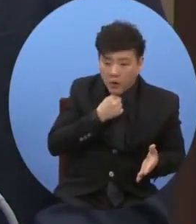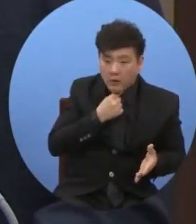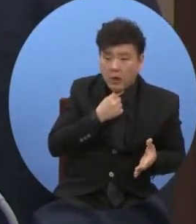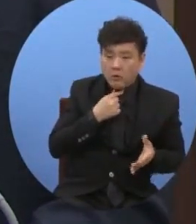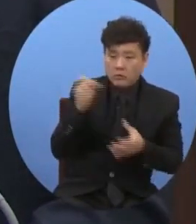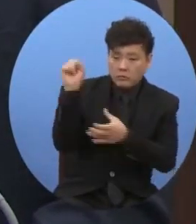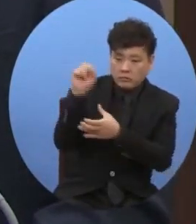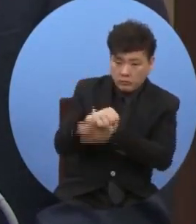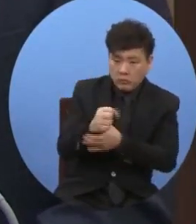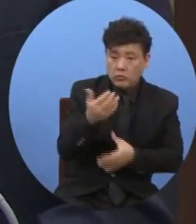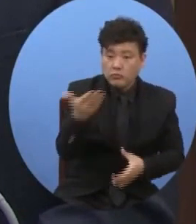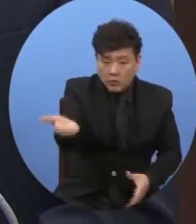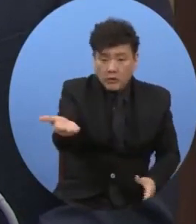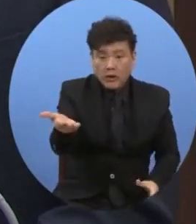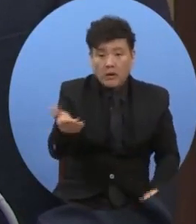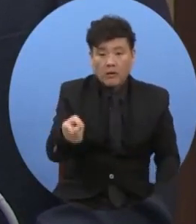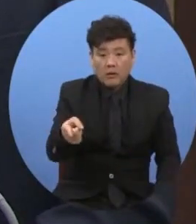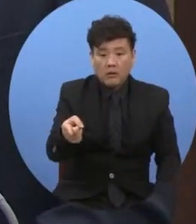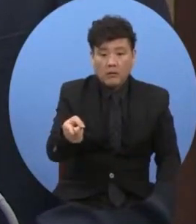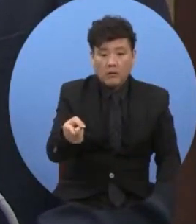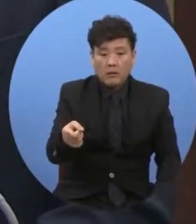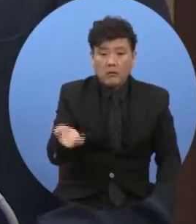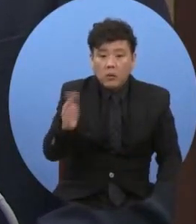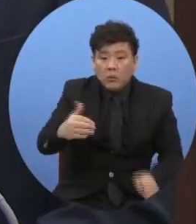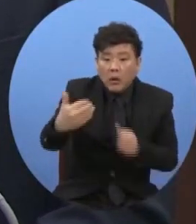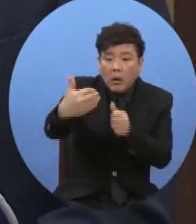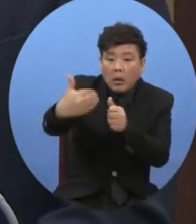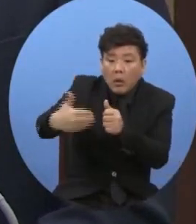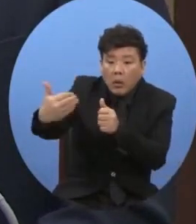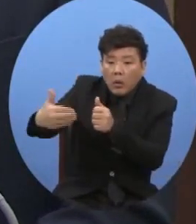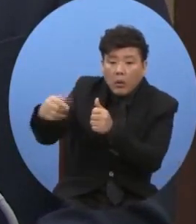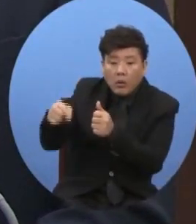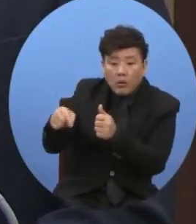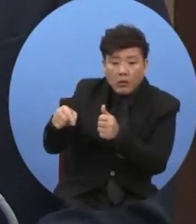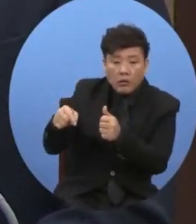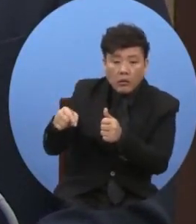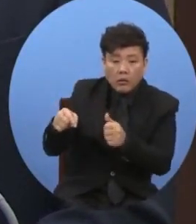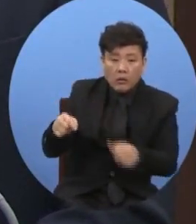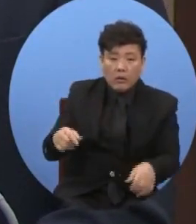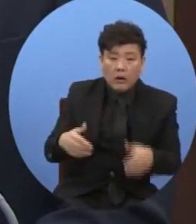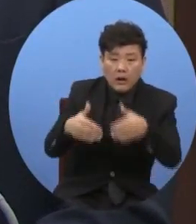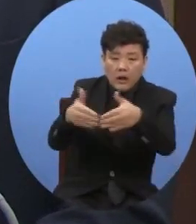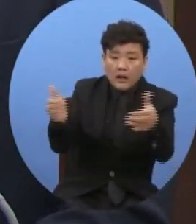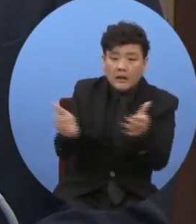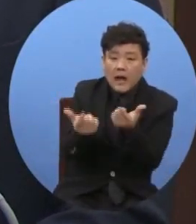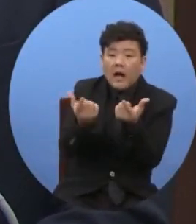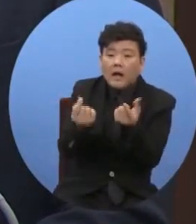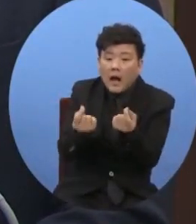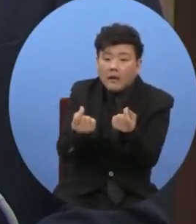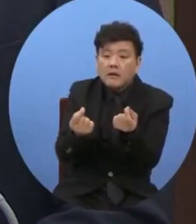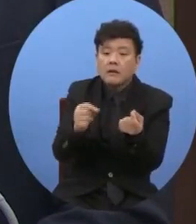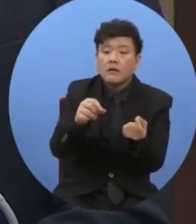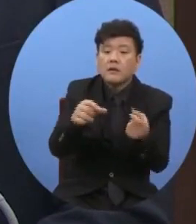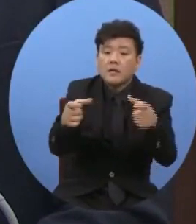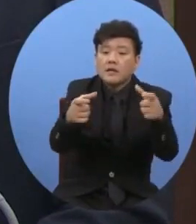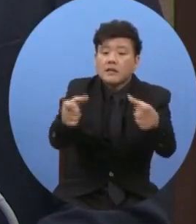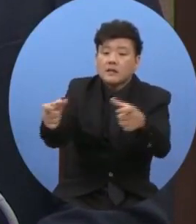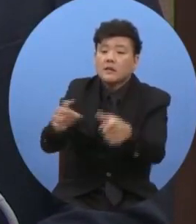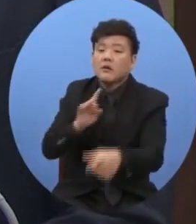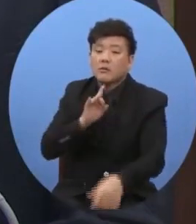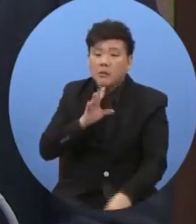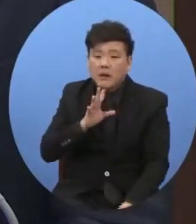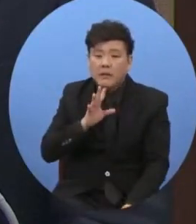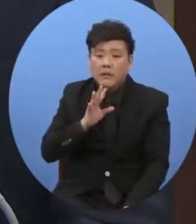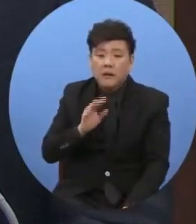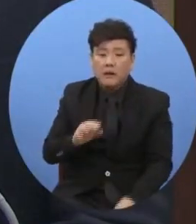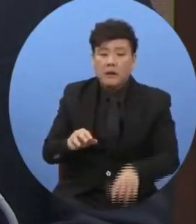받아주겠다고. 그런데 요청을 해온 데가 전부 당적이 같은 곳에서만 요청을 해오고 있어요. 지금